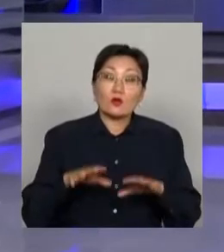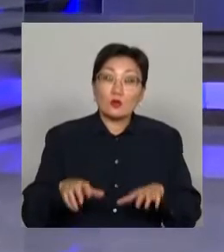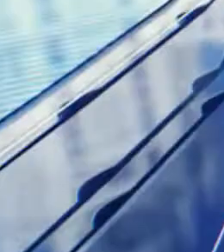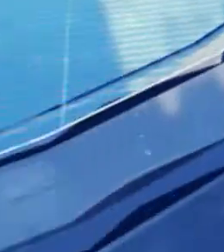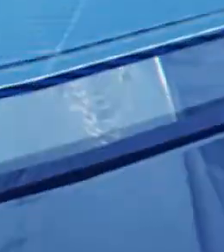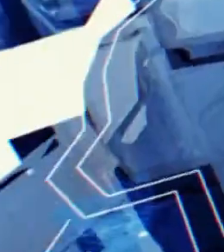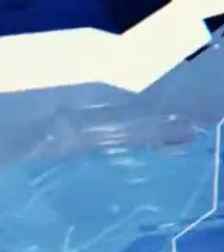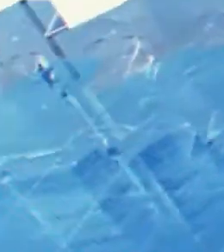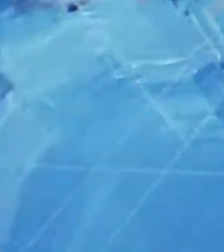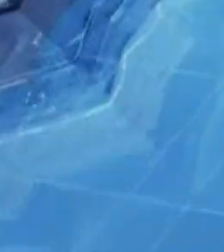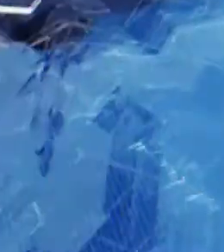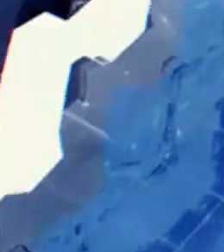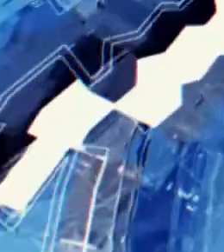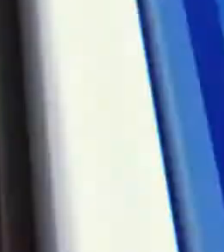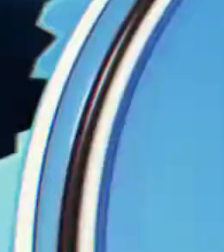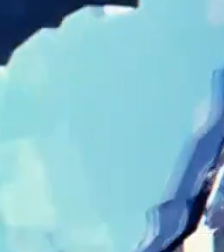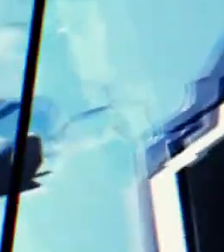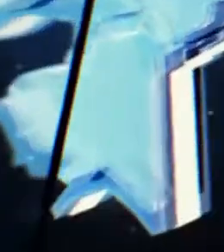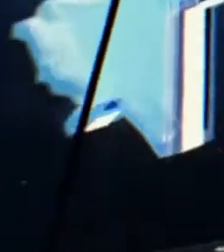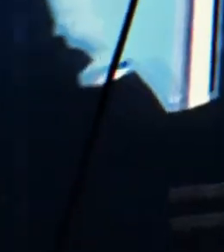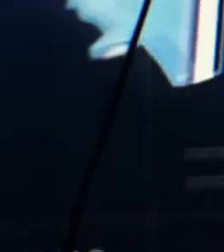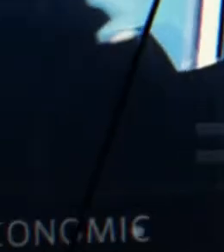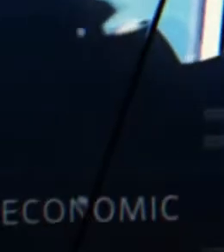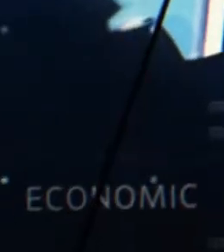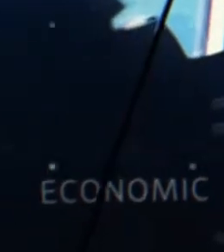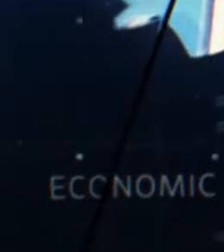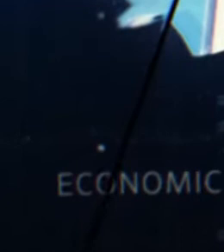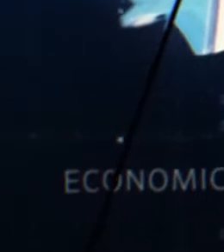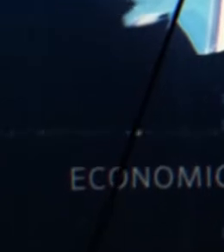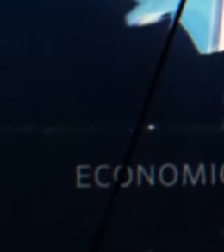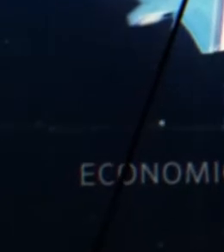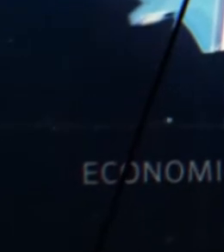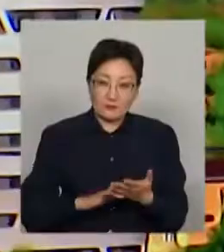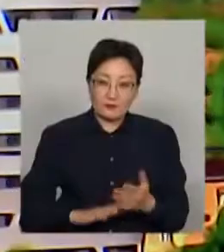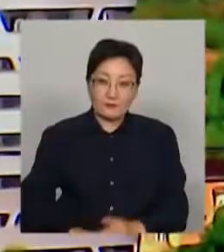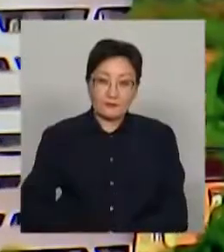Ернат.